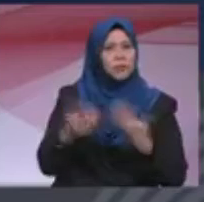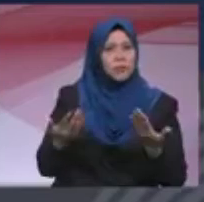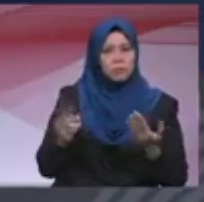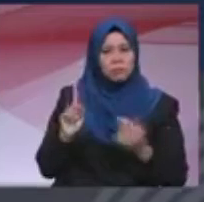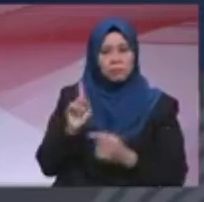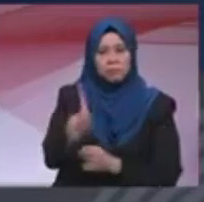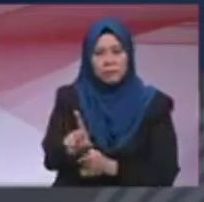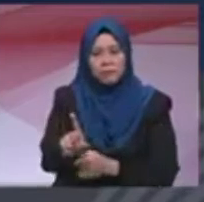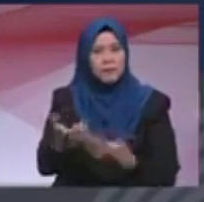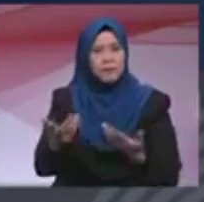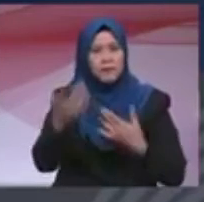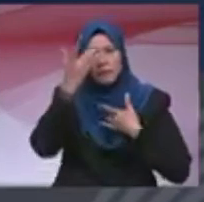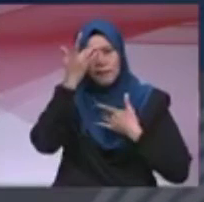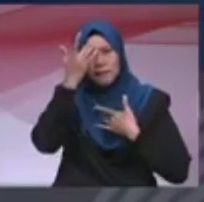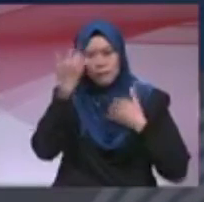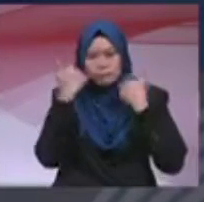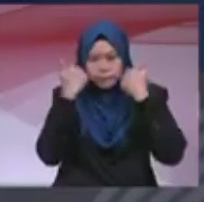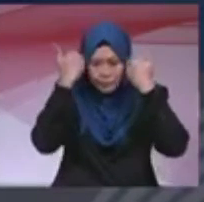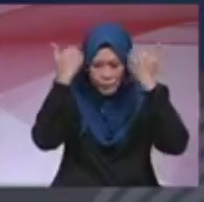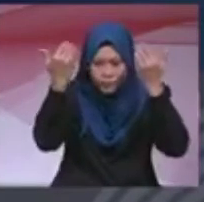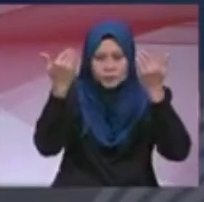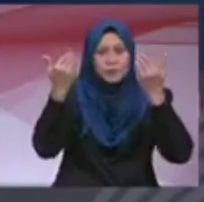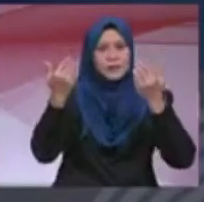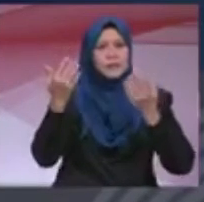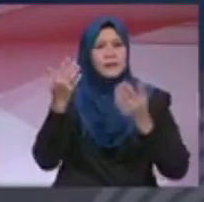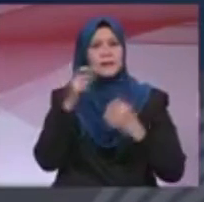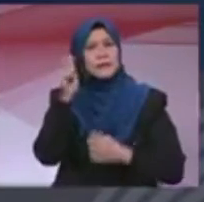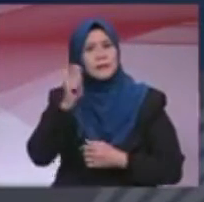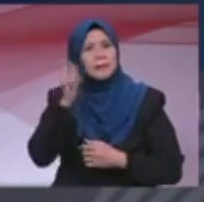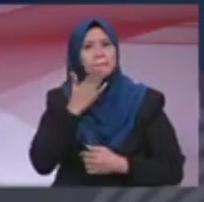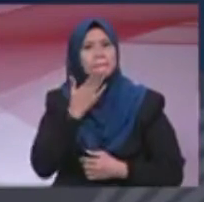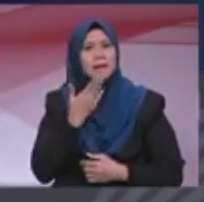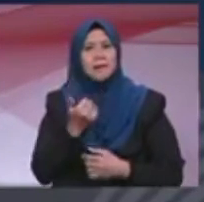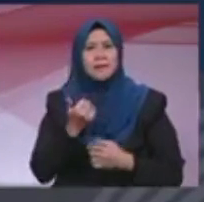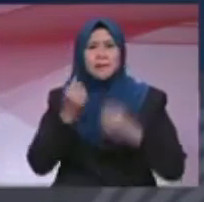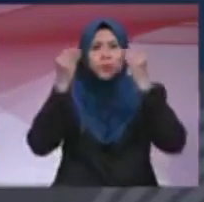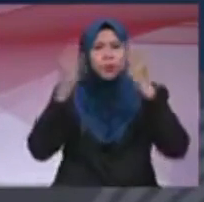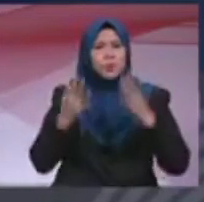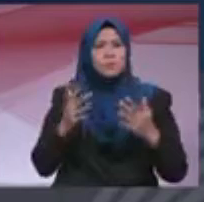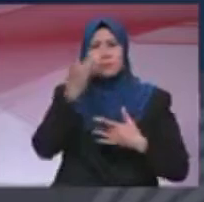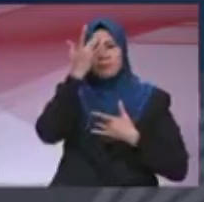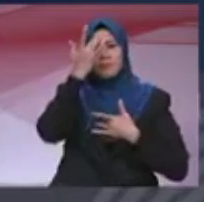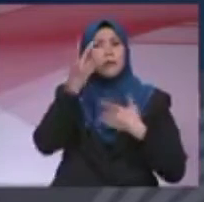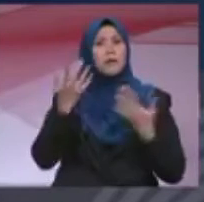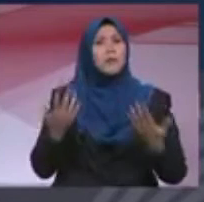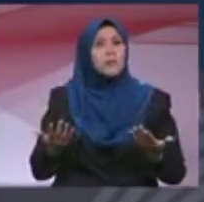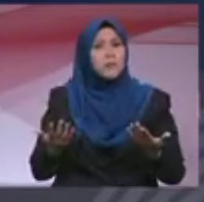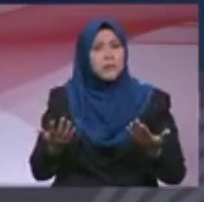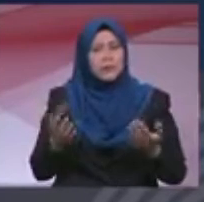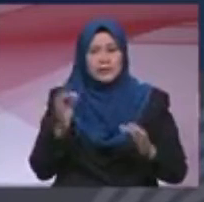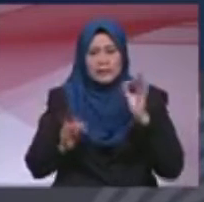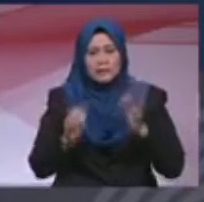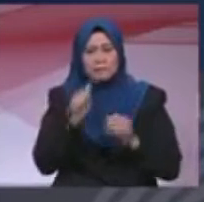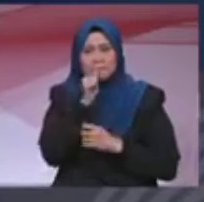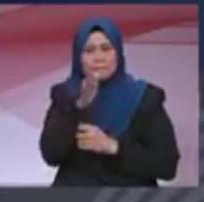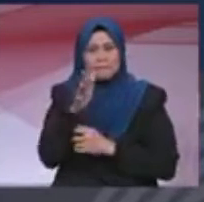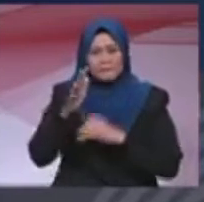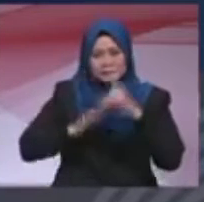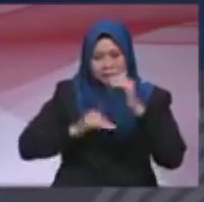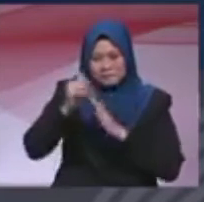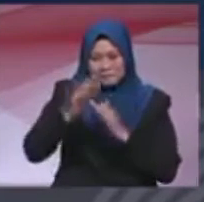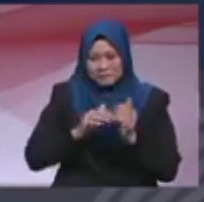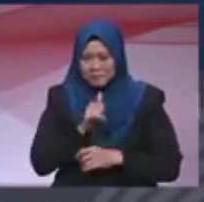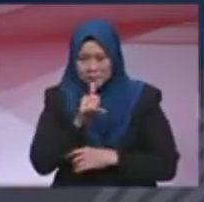mereka mempunyai penyakit darah tinggi ke, diabetes ke, etc. And kalau mereka tak selesa nak kembali ke